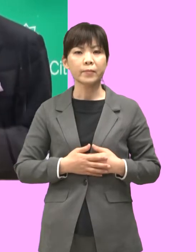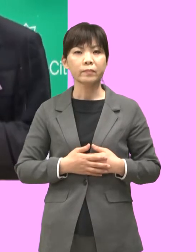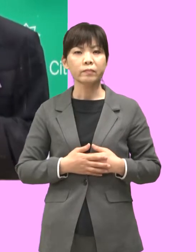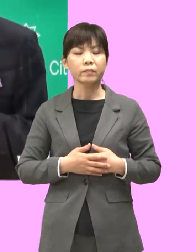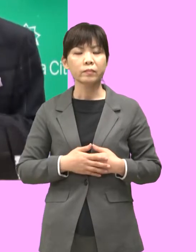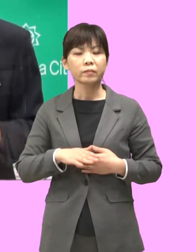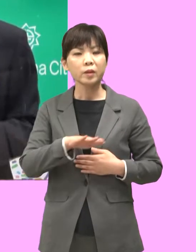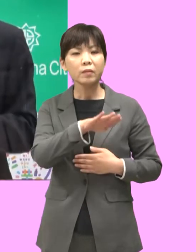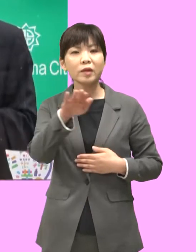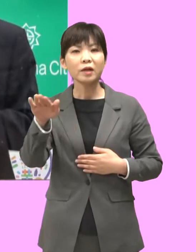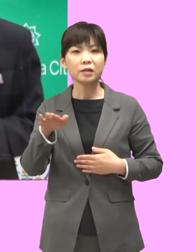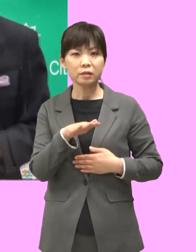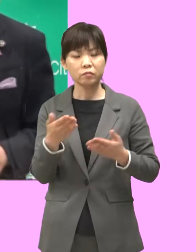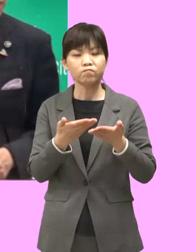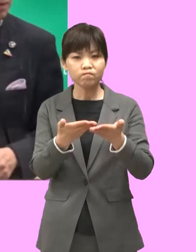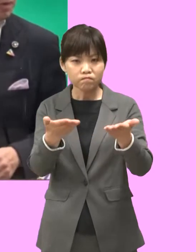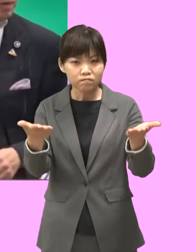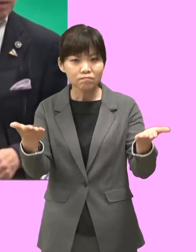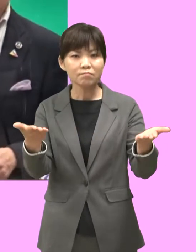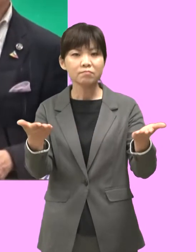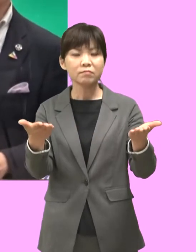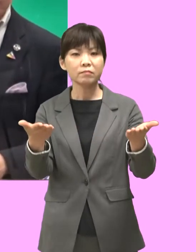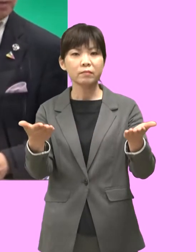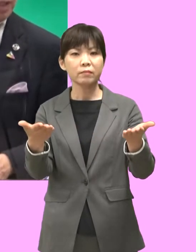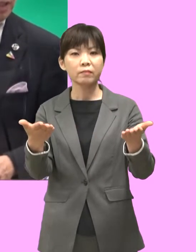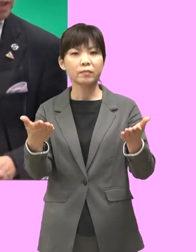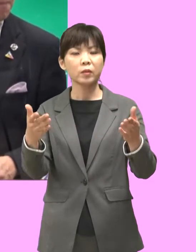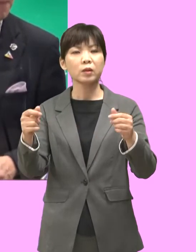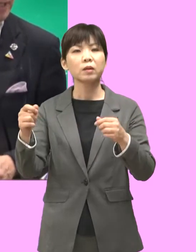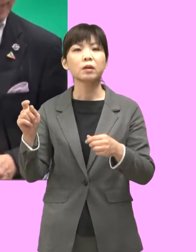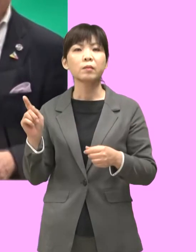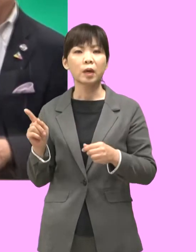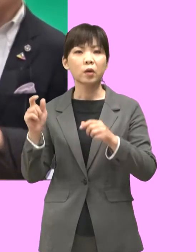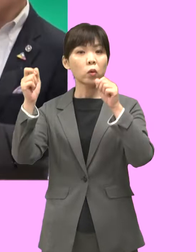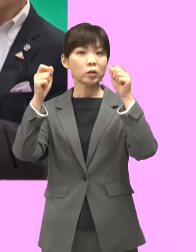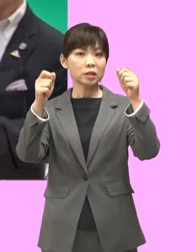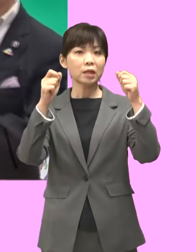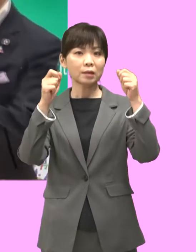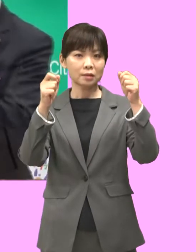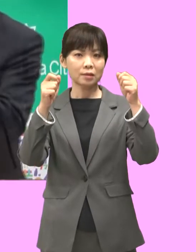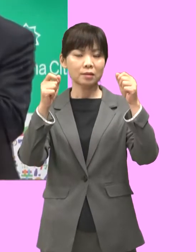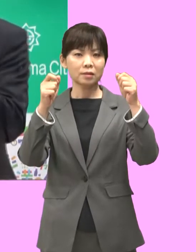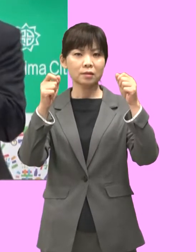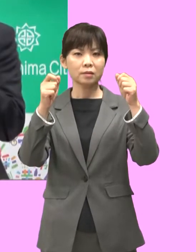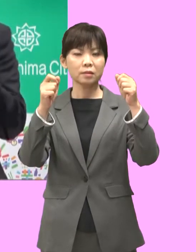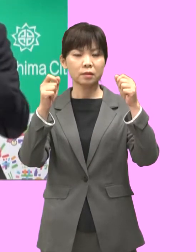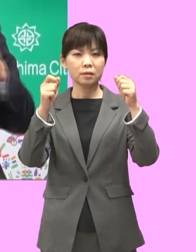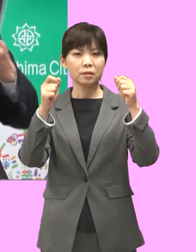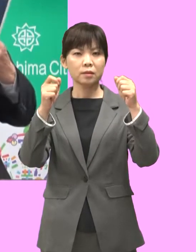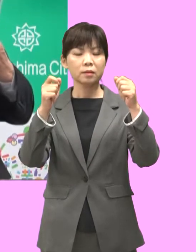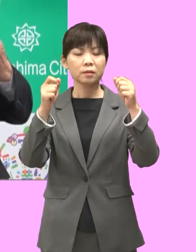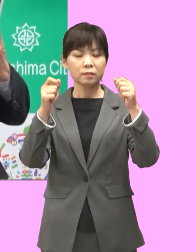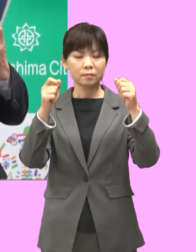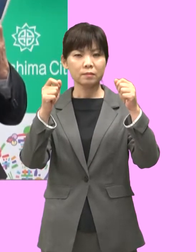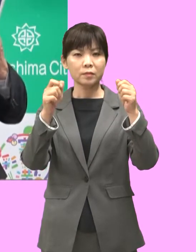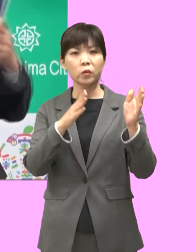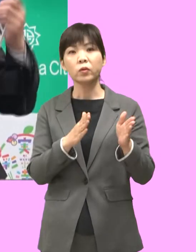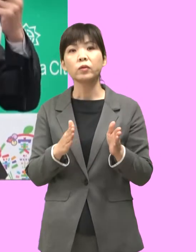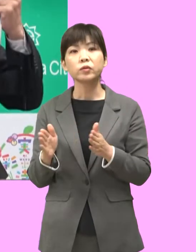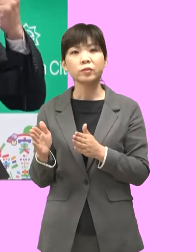皆さんのところにもお配りしていると思いますが、このチラシですね、はい、まあ、こういったものを用意して、ここ